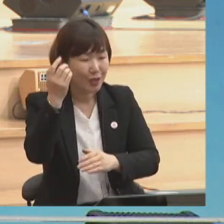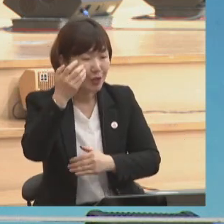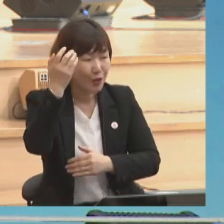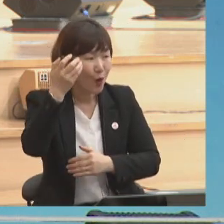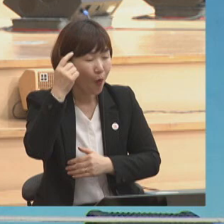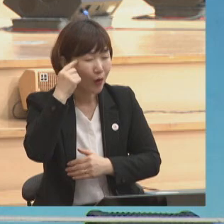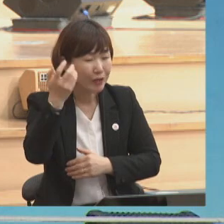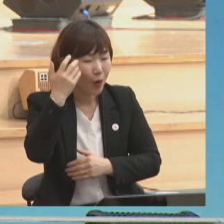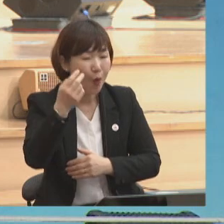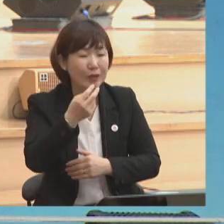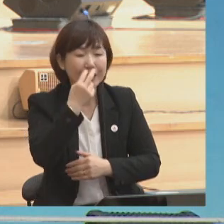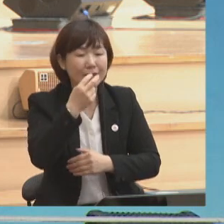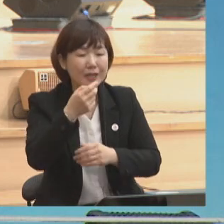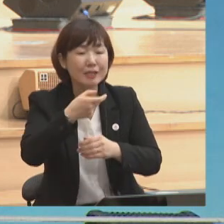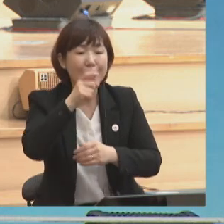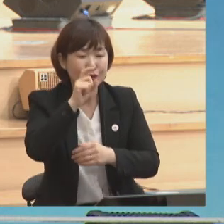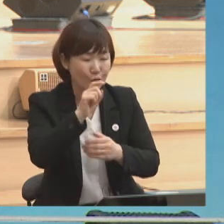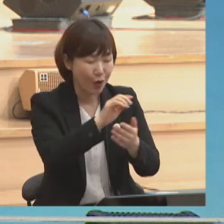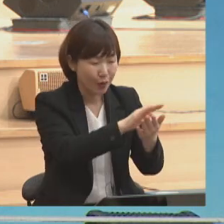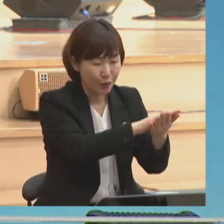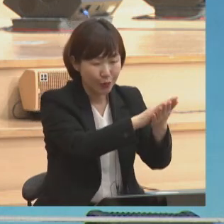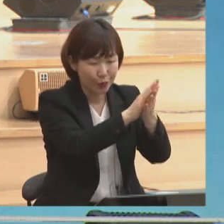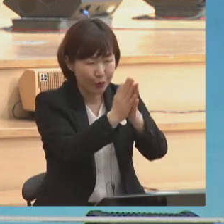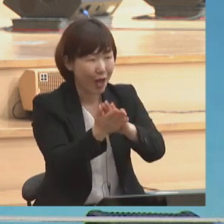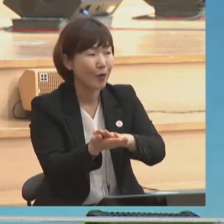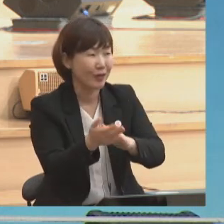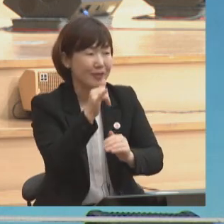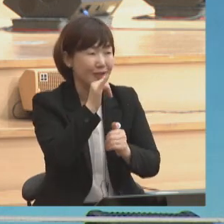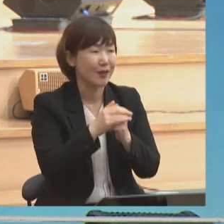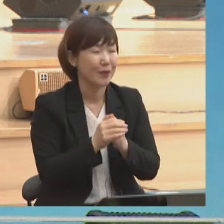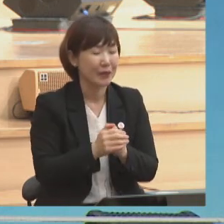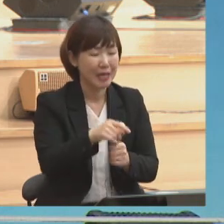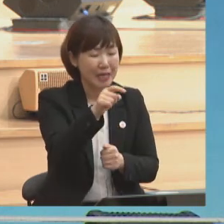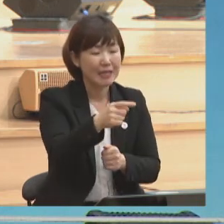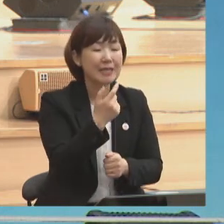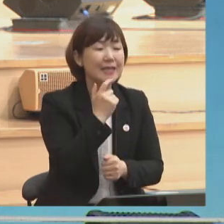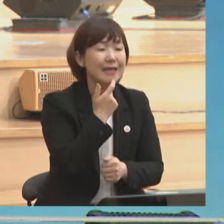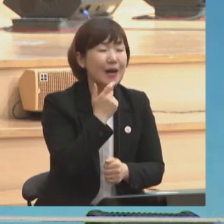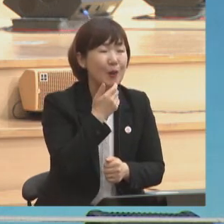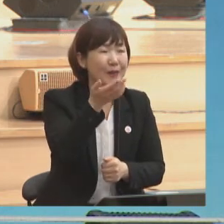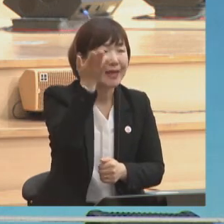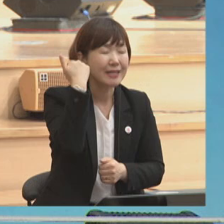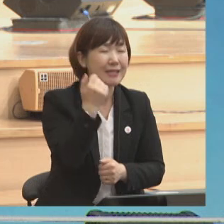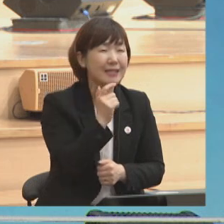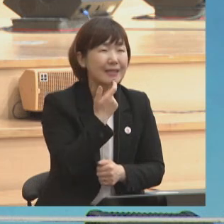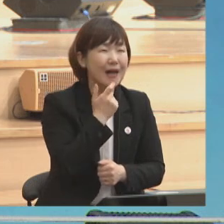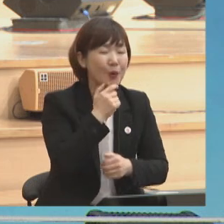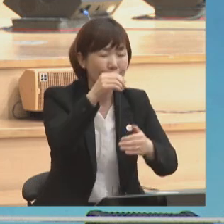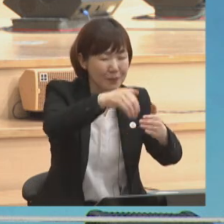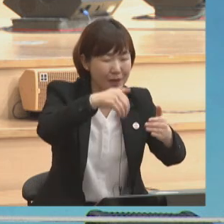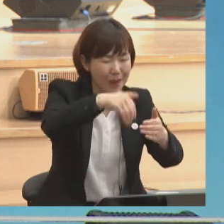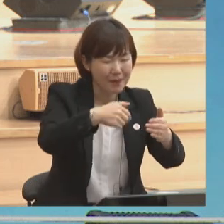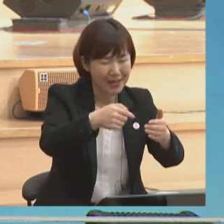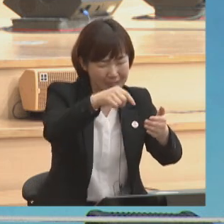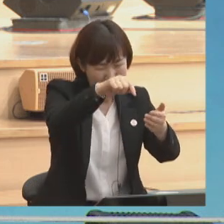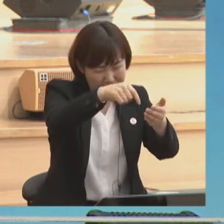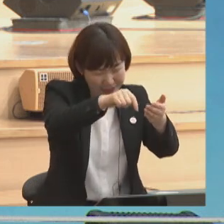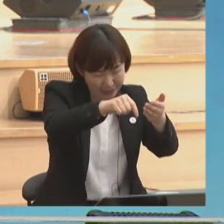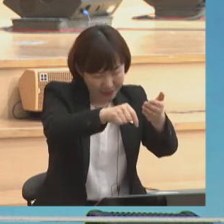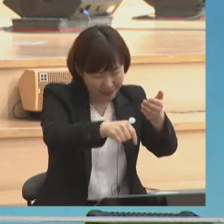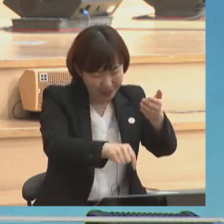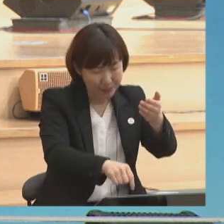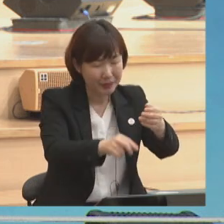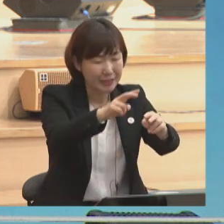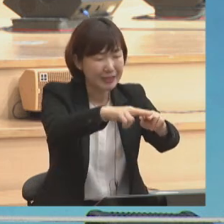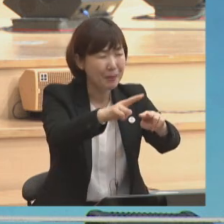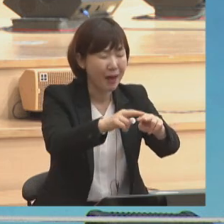여인이요, 물을 뚫으러 온 이 야곱의 우물, 이게 굉장히 깊은 우물이었어요. 깊은 우물에 물 길는 것도